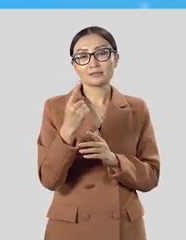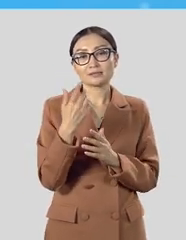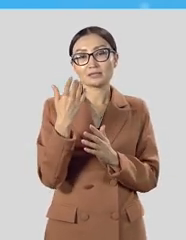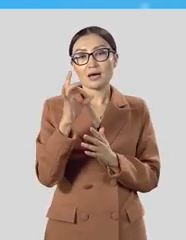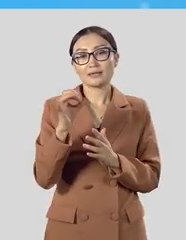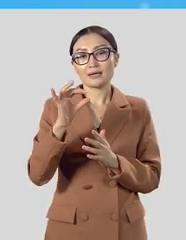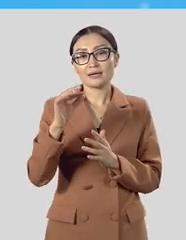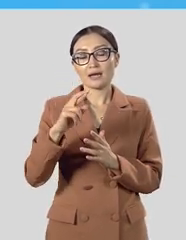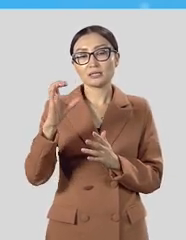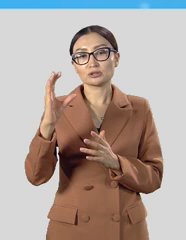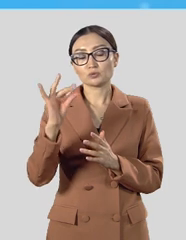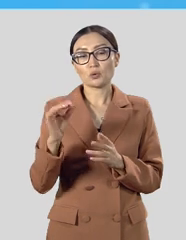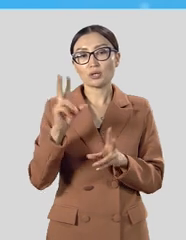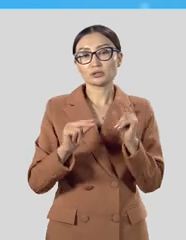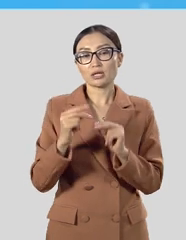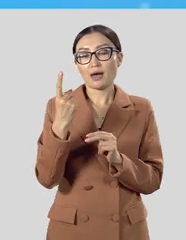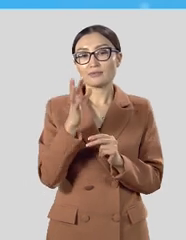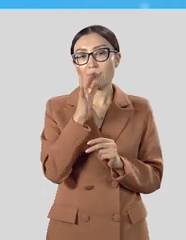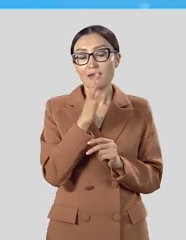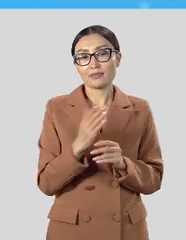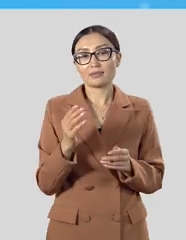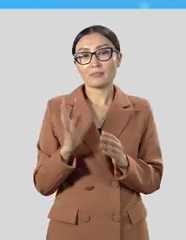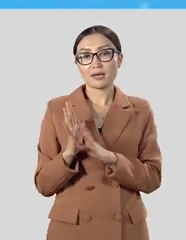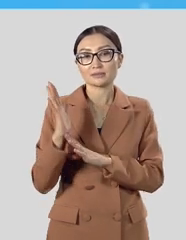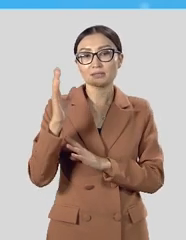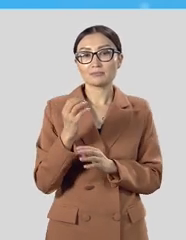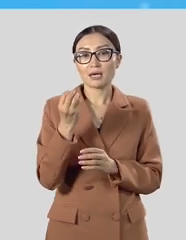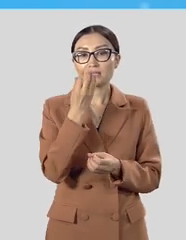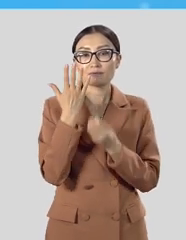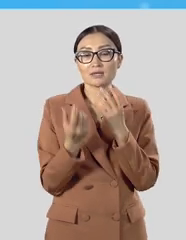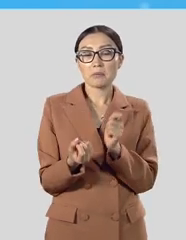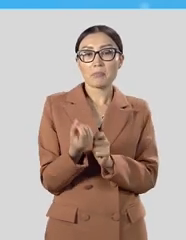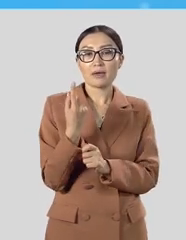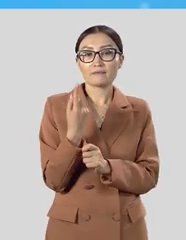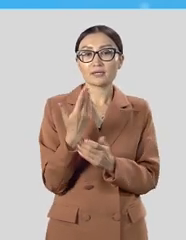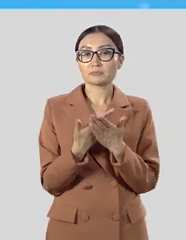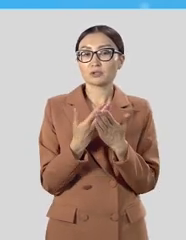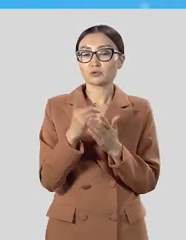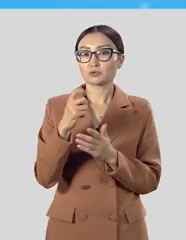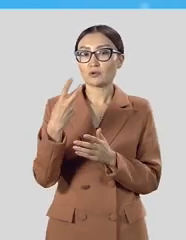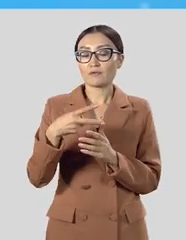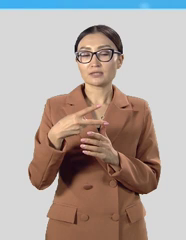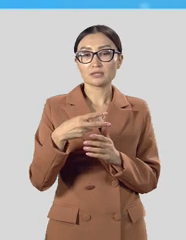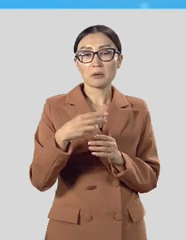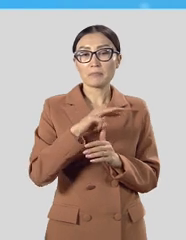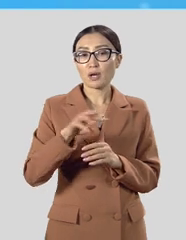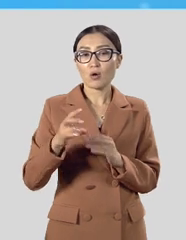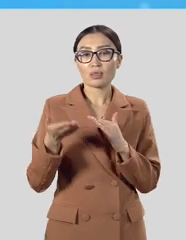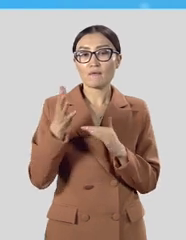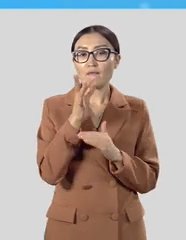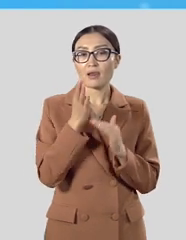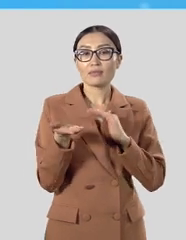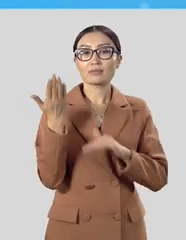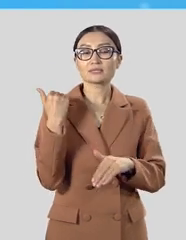ряску тропическую – считают однолетним растением. Цветы появились примерно 125 миллионов лет назад